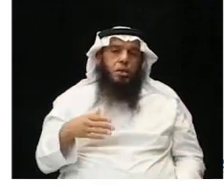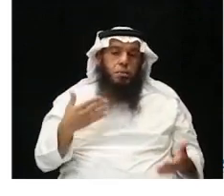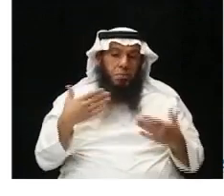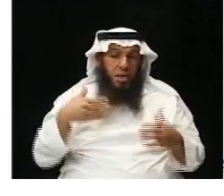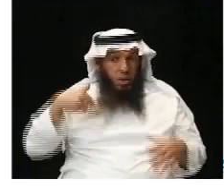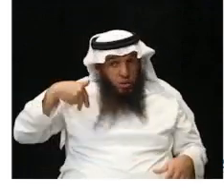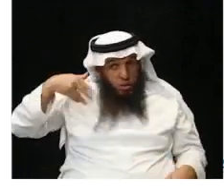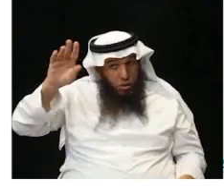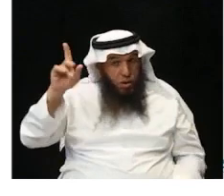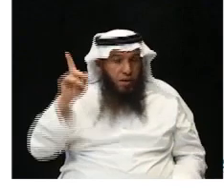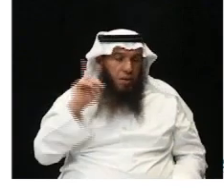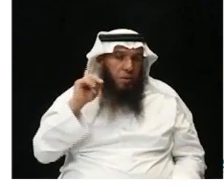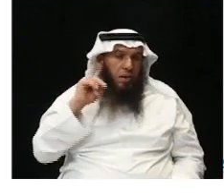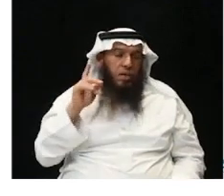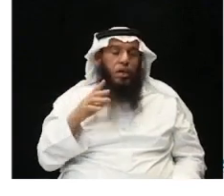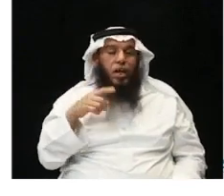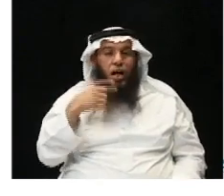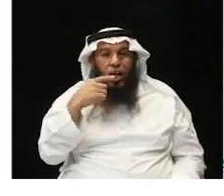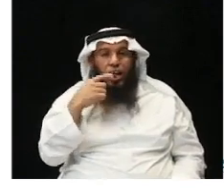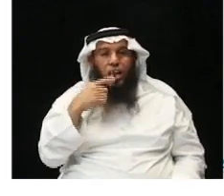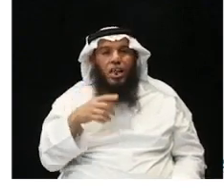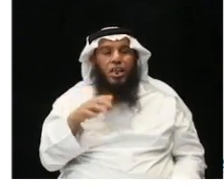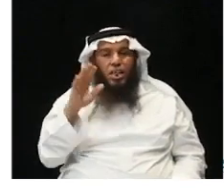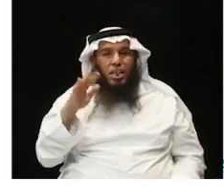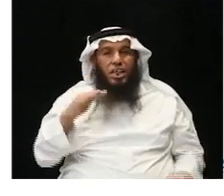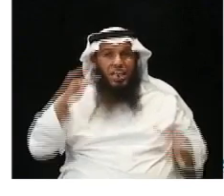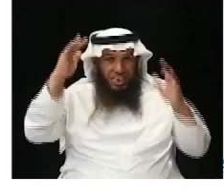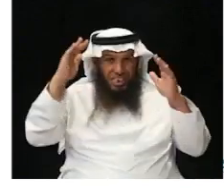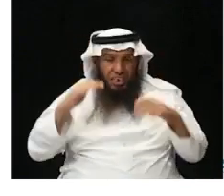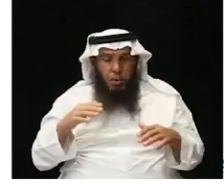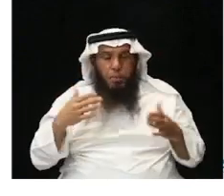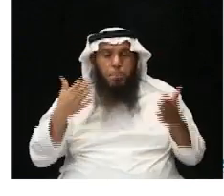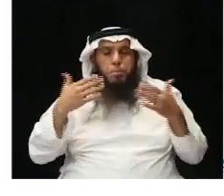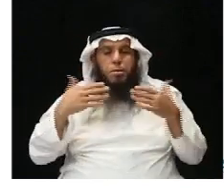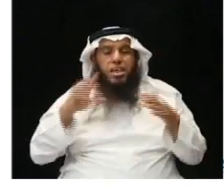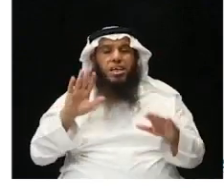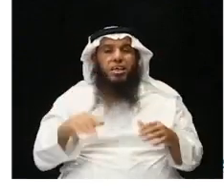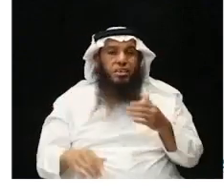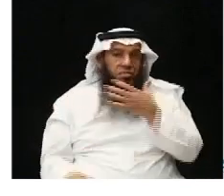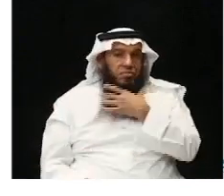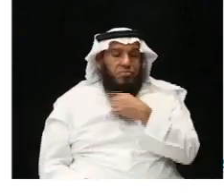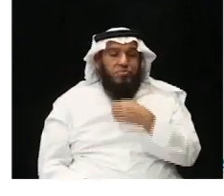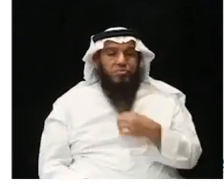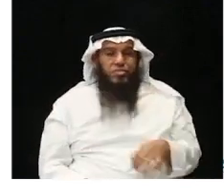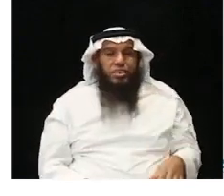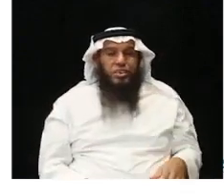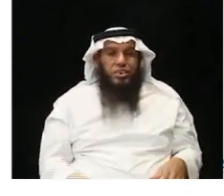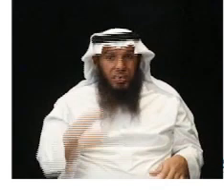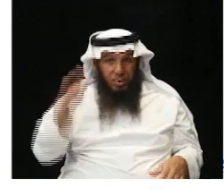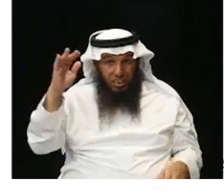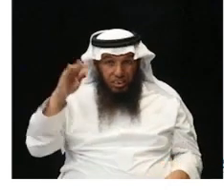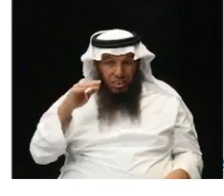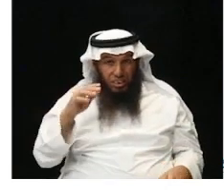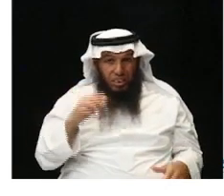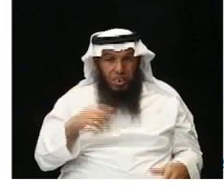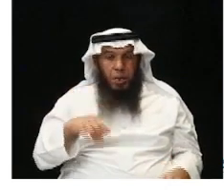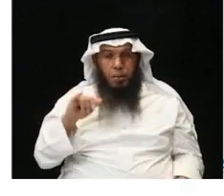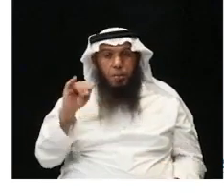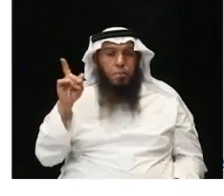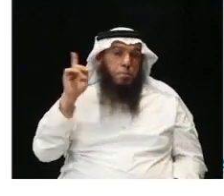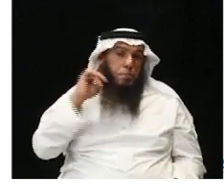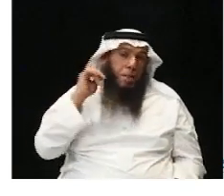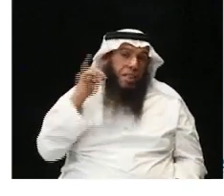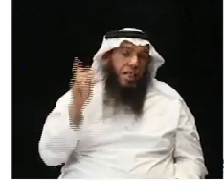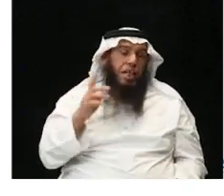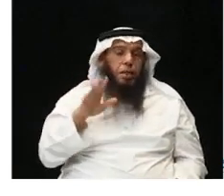المدينة، وقيل أنها السورة التي نزلت في مكة المكرمة. ولو جاءت سور مكتوب عليها مدنية،